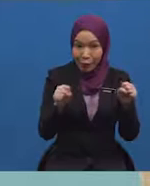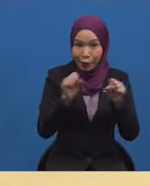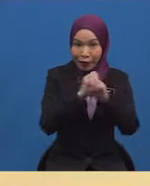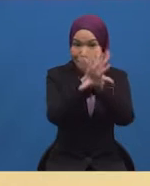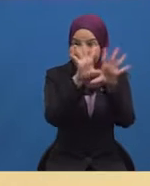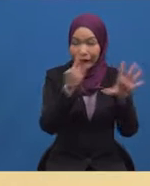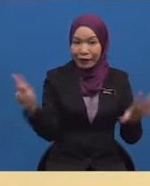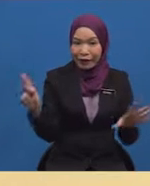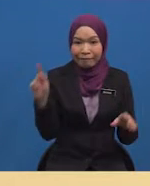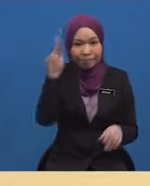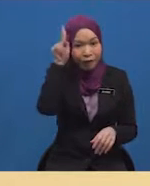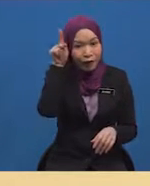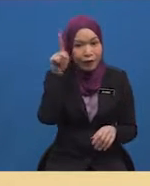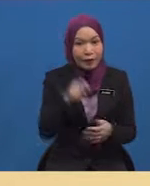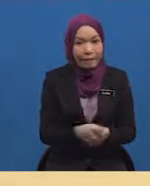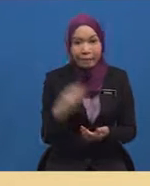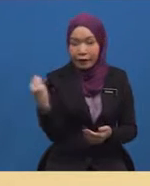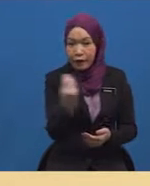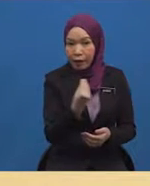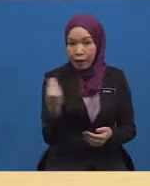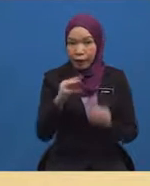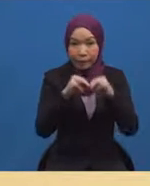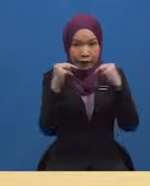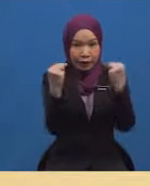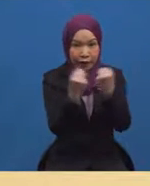terangkan konsep taburan penduduk?